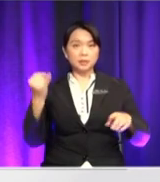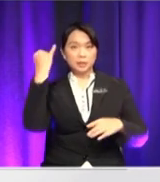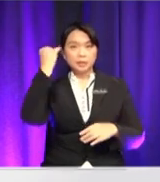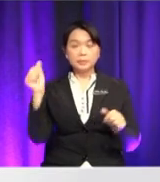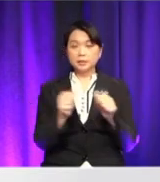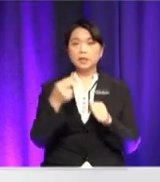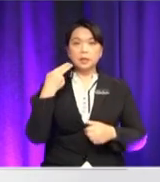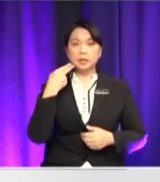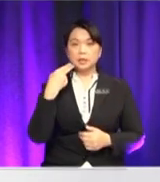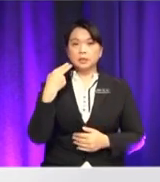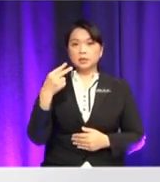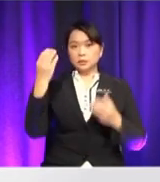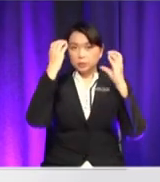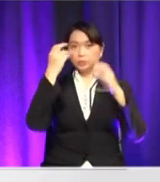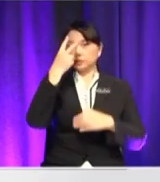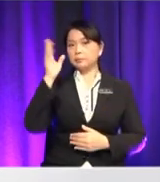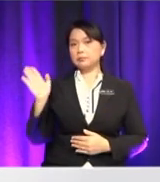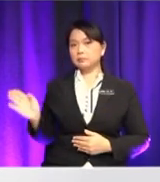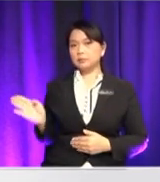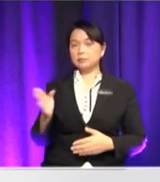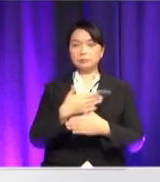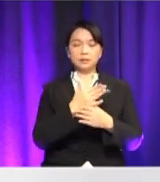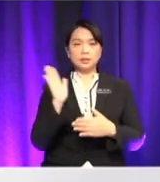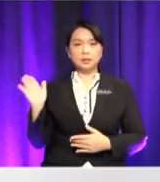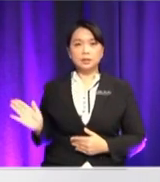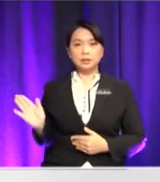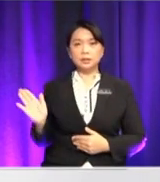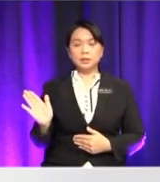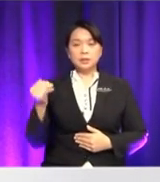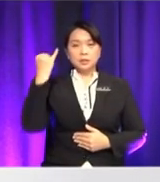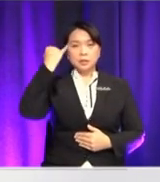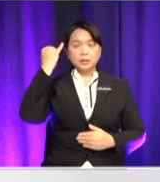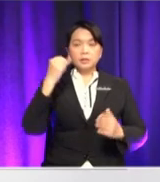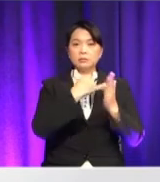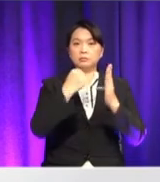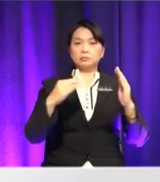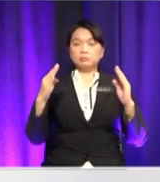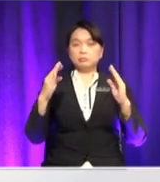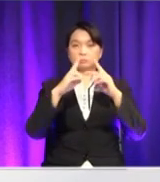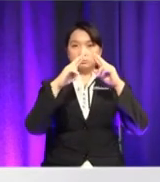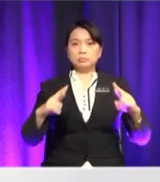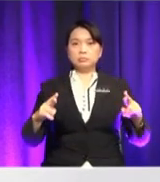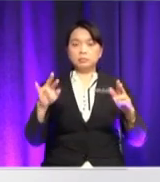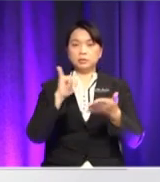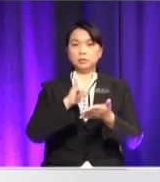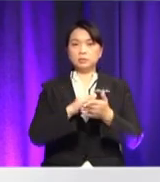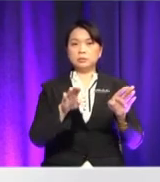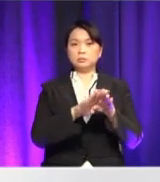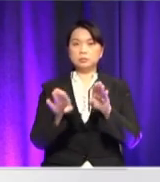di bagian sini Iman amsyah melukis Bumbung itu sebagai Bombong